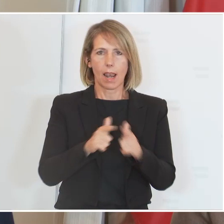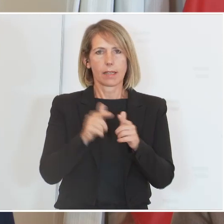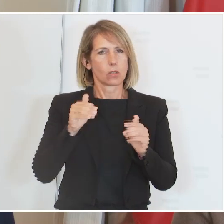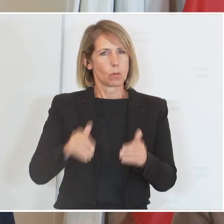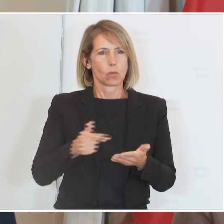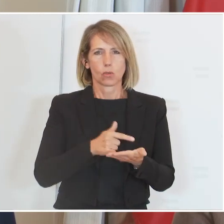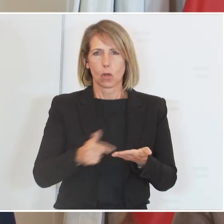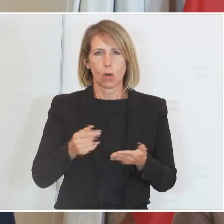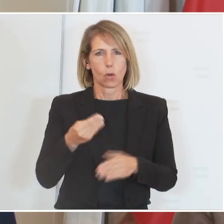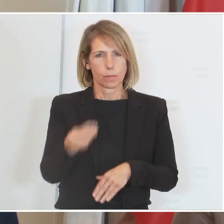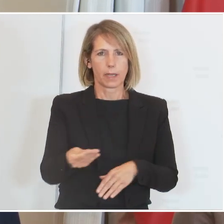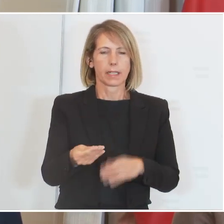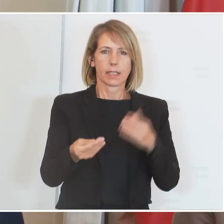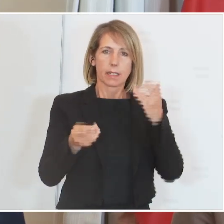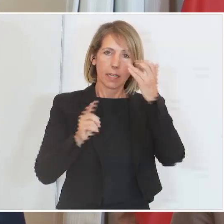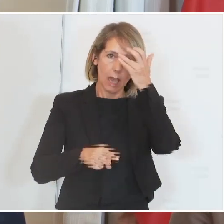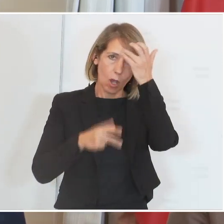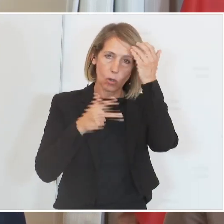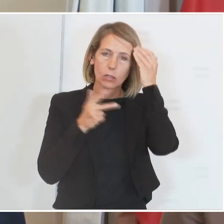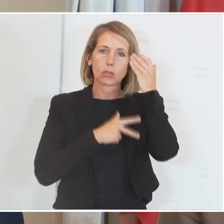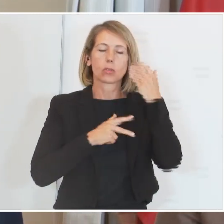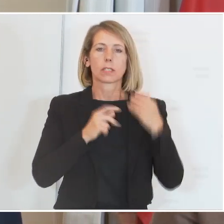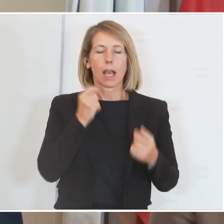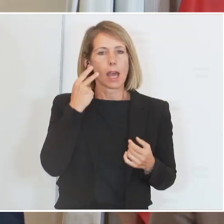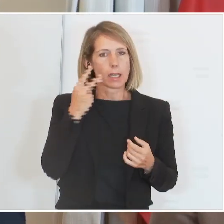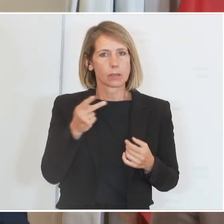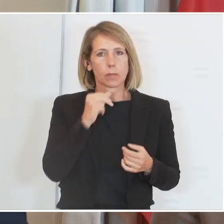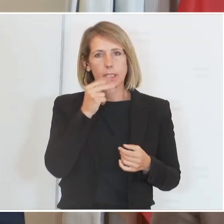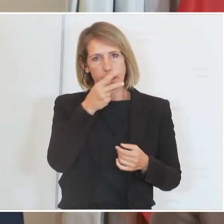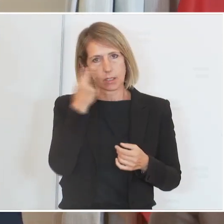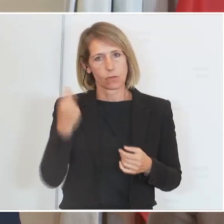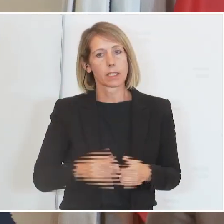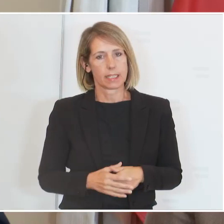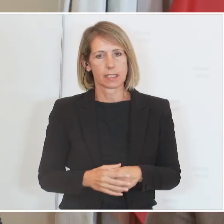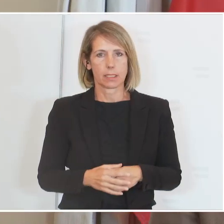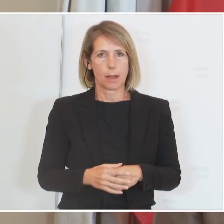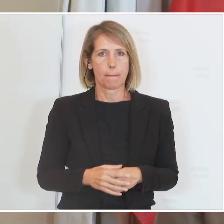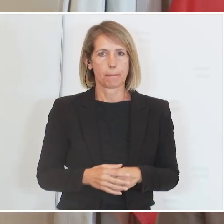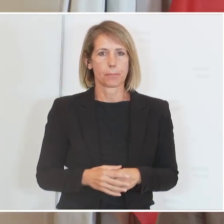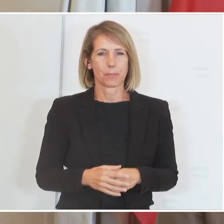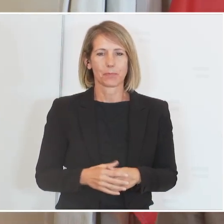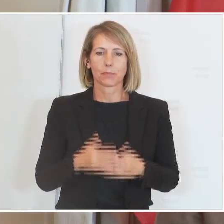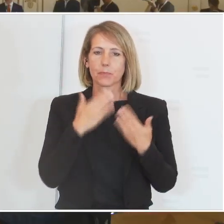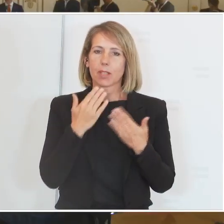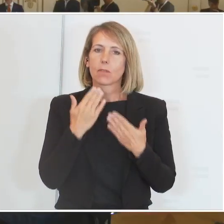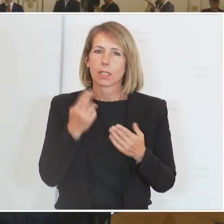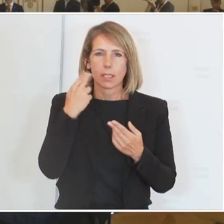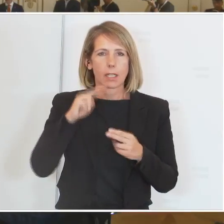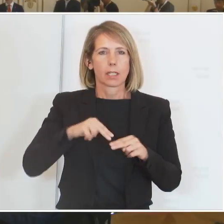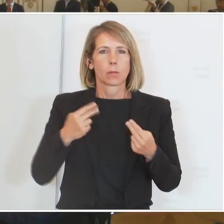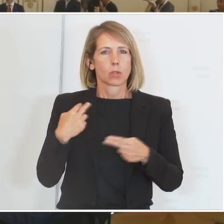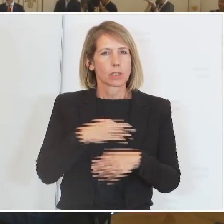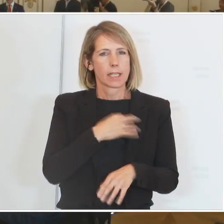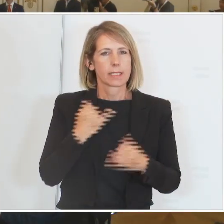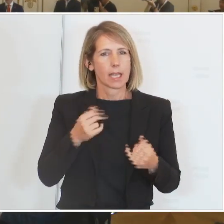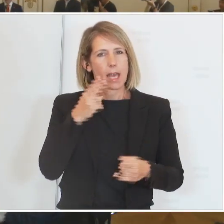muss und eben gleichzeitig auch der soziale Aspekt dabei nicht vernachlässigt wird. Vielen Dank, Herr Bundeskanzler. Herr